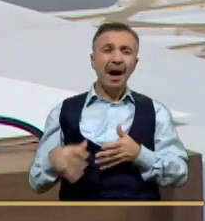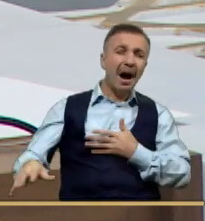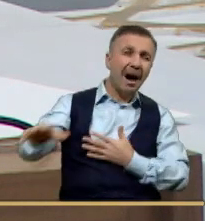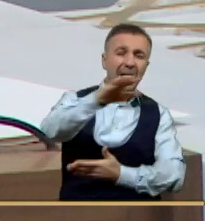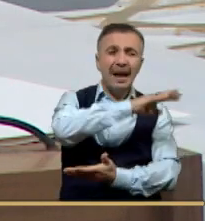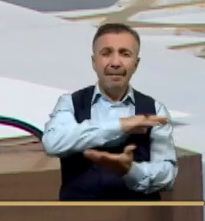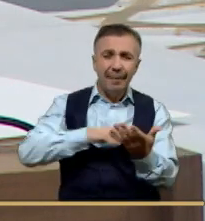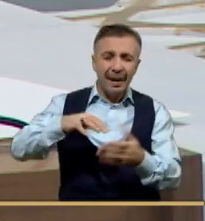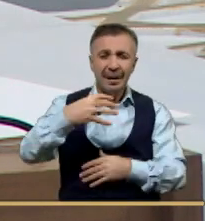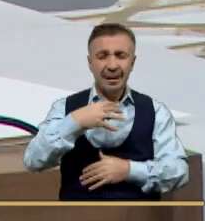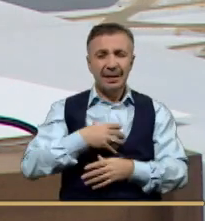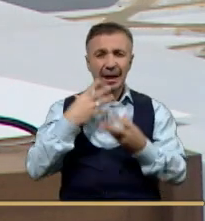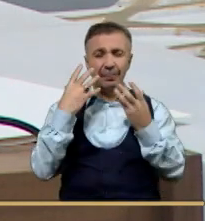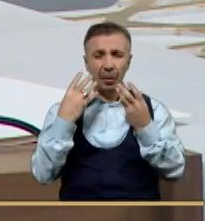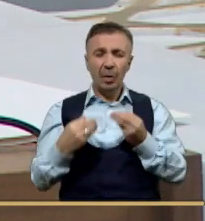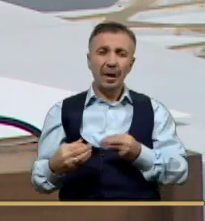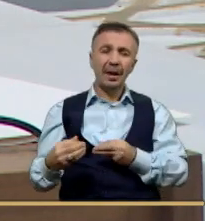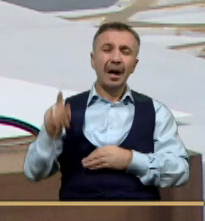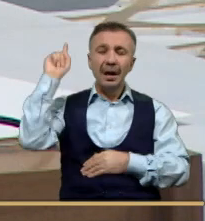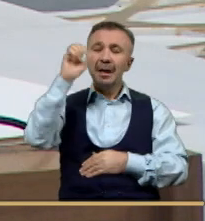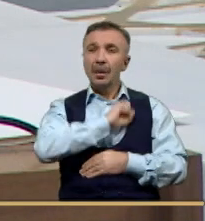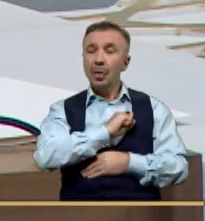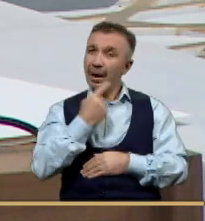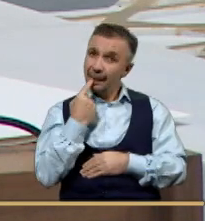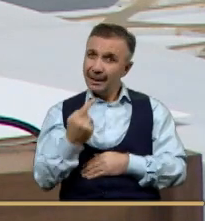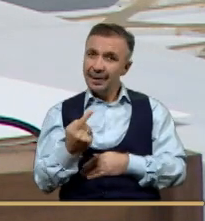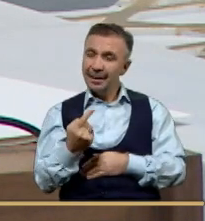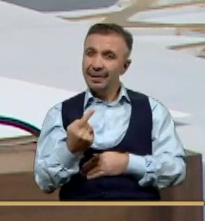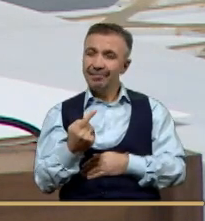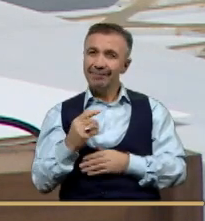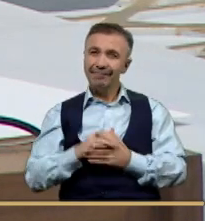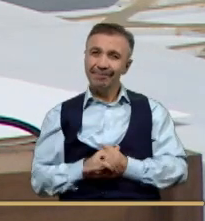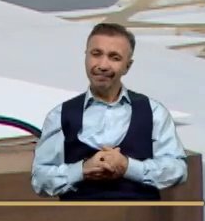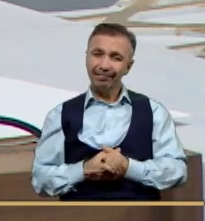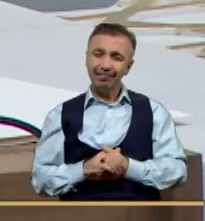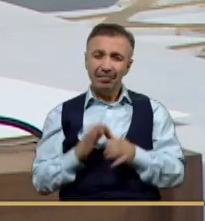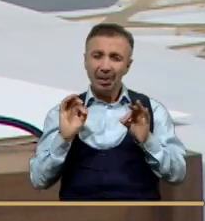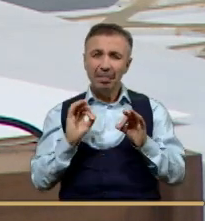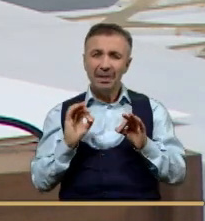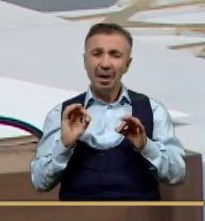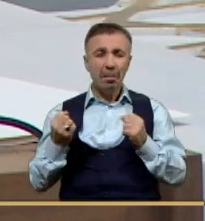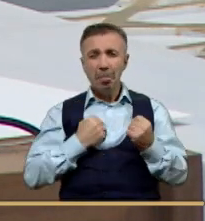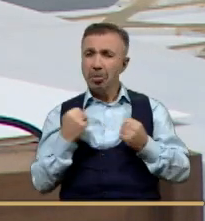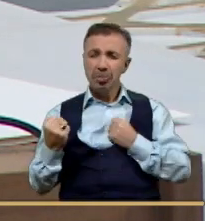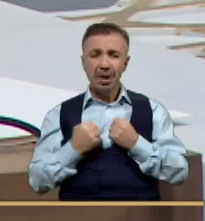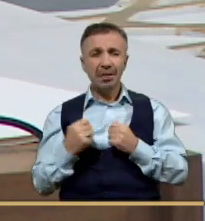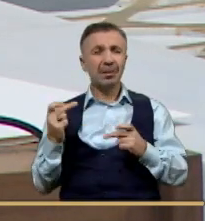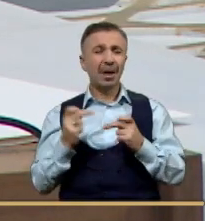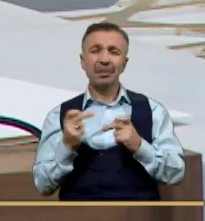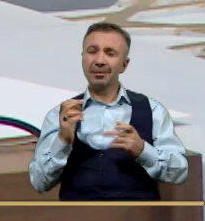alemlerin Rabbi olan Allah'tan korkarım dedi. Şimdi hep biz şiddeti tartışıyoruz. Ya